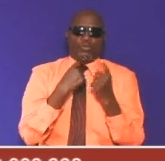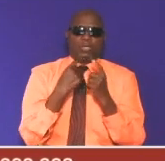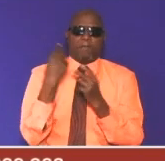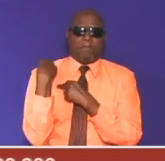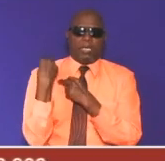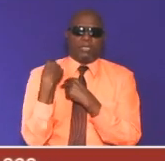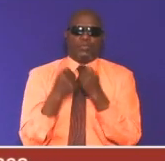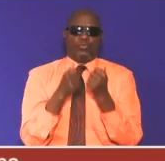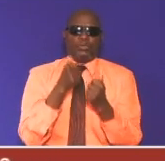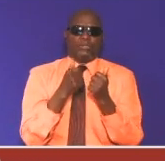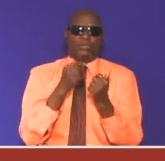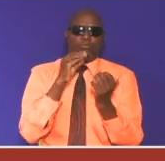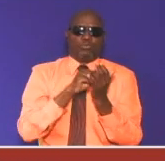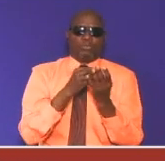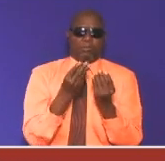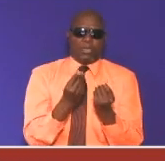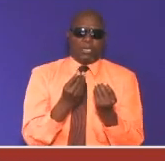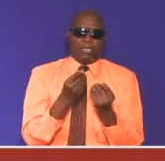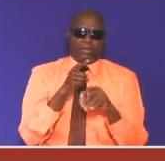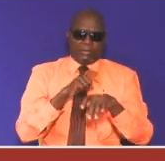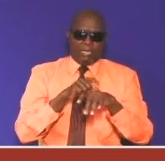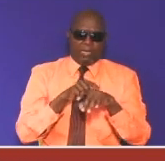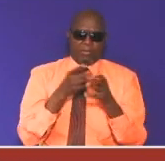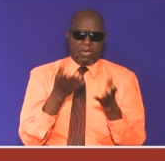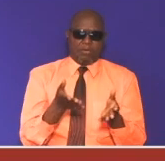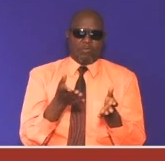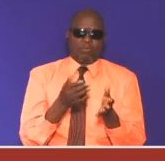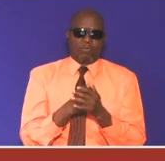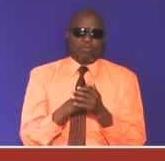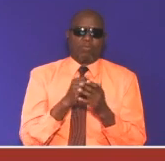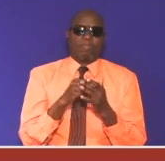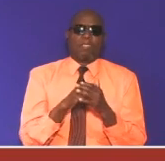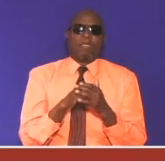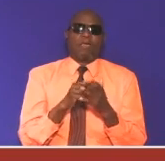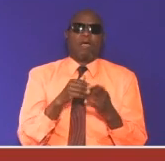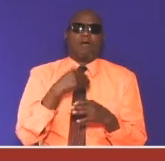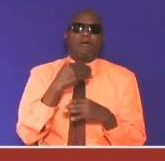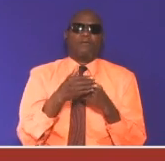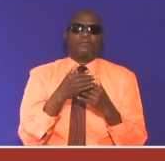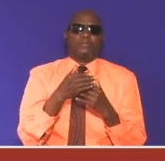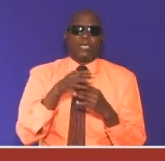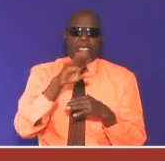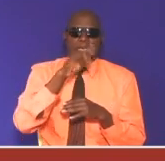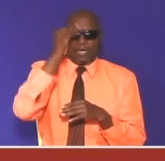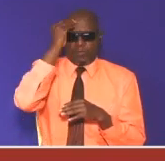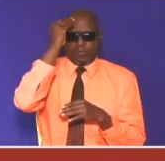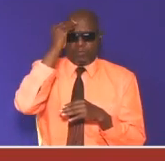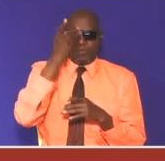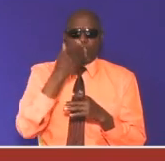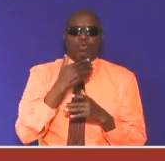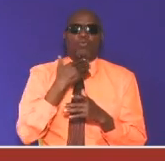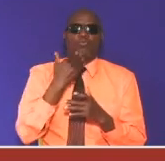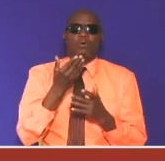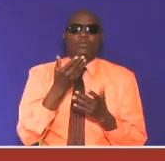mmeweka hela ngapi. Na wakati huu tuna after the presidential working part on the issues of education, tunatakiwa